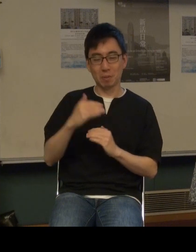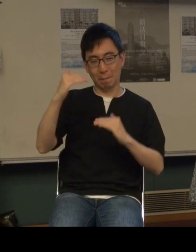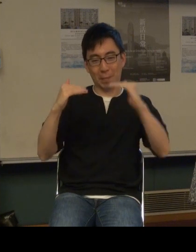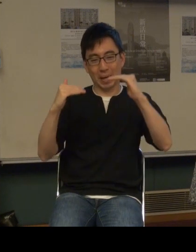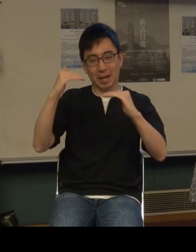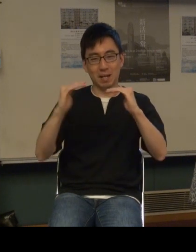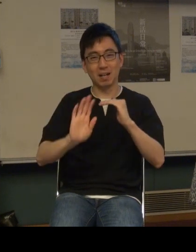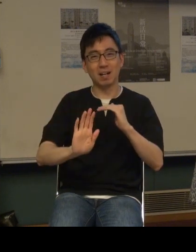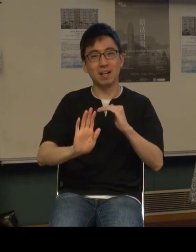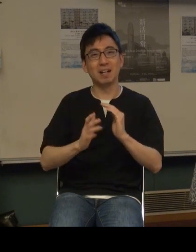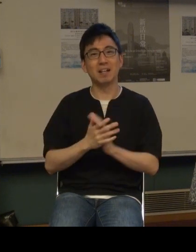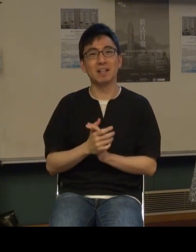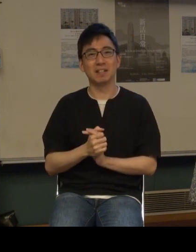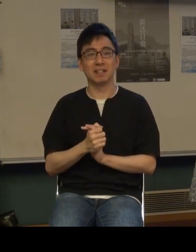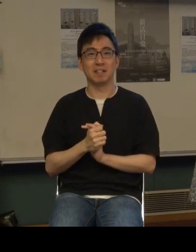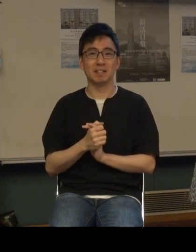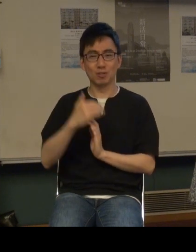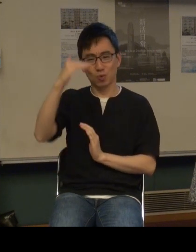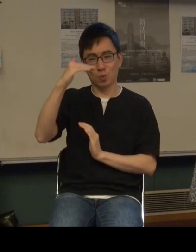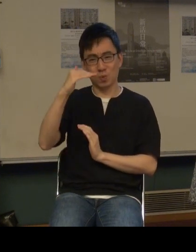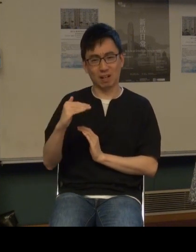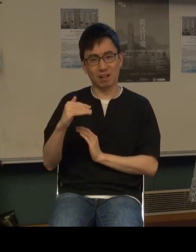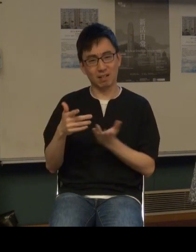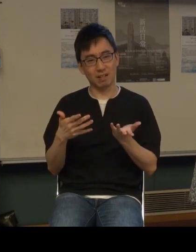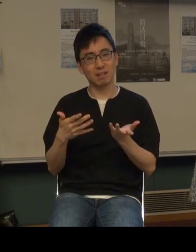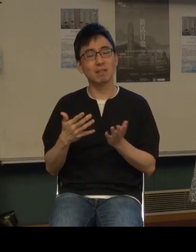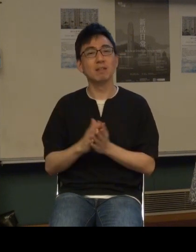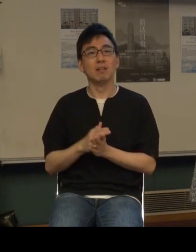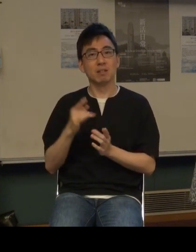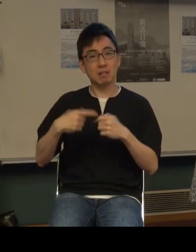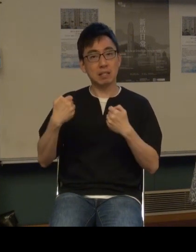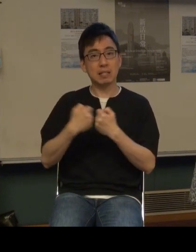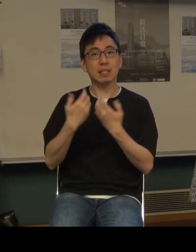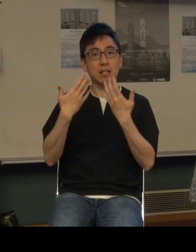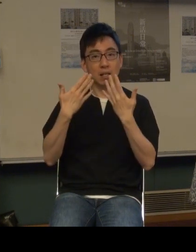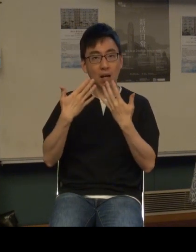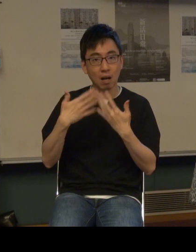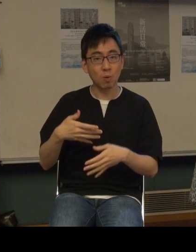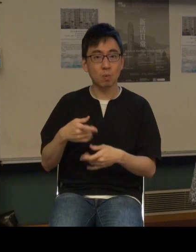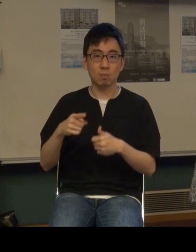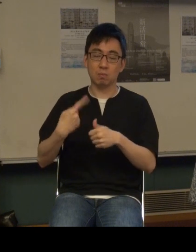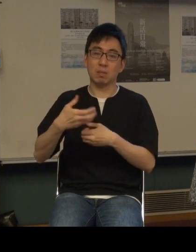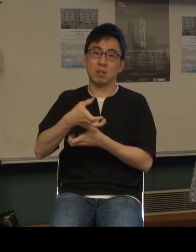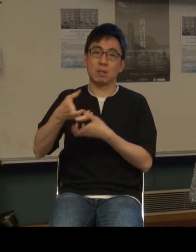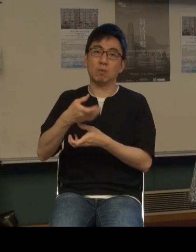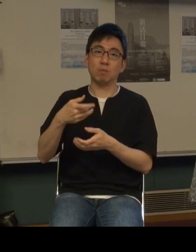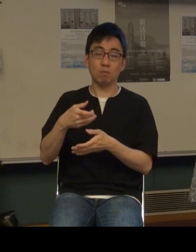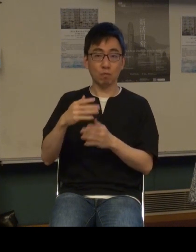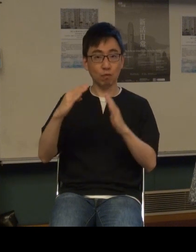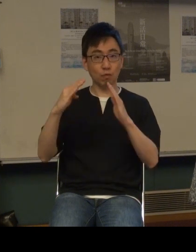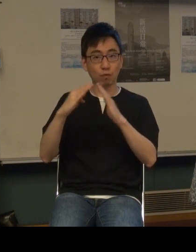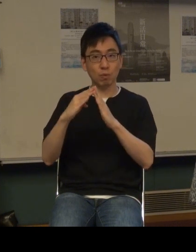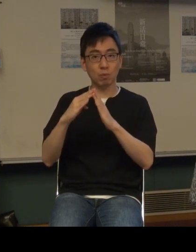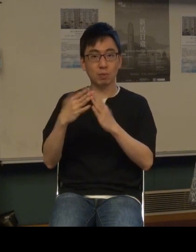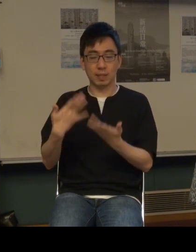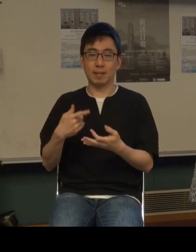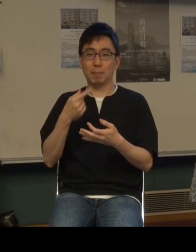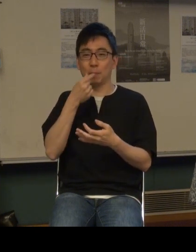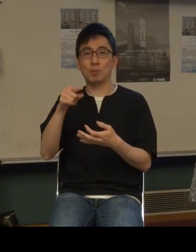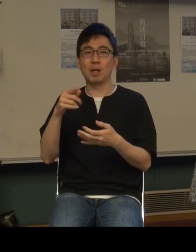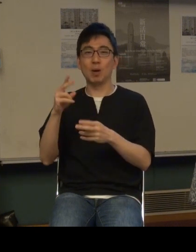一高一低，不對稱，一高一低的做法。在戰後第一個消防局就是九龍消防局，即是現在我們叫的旺角消